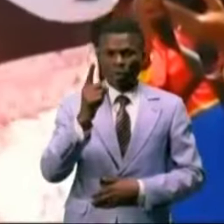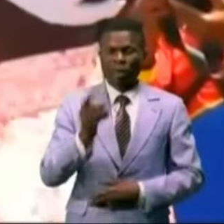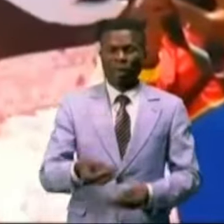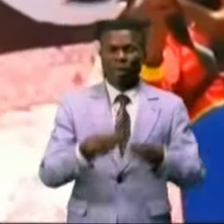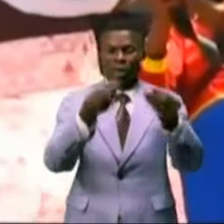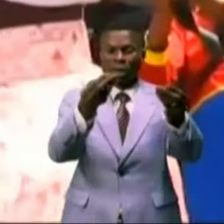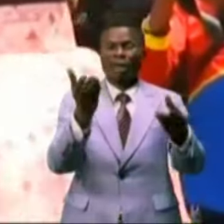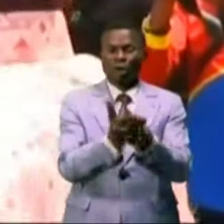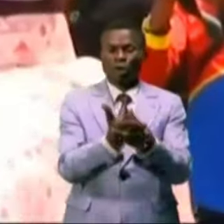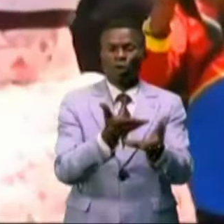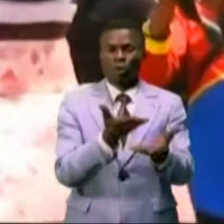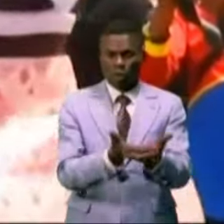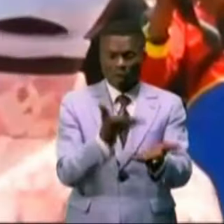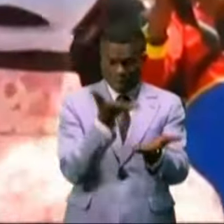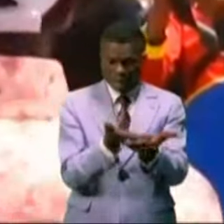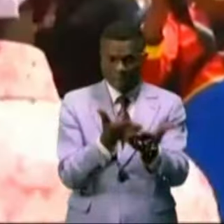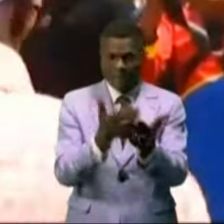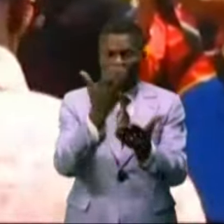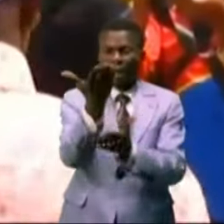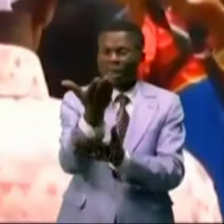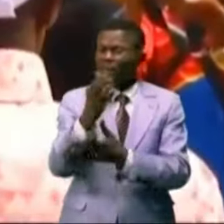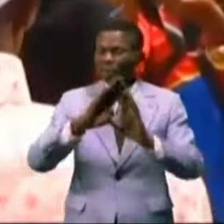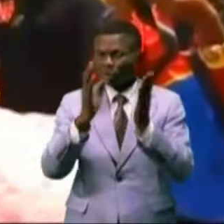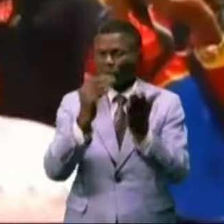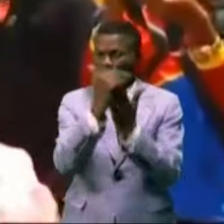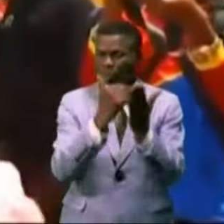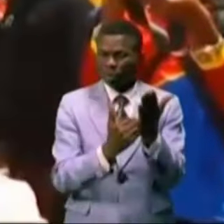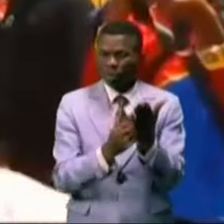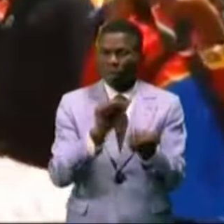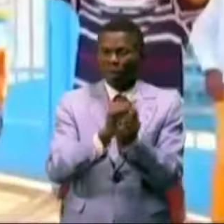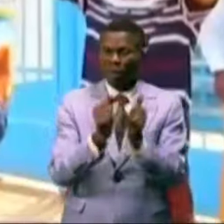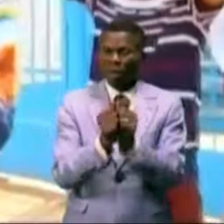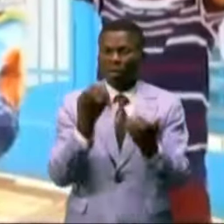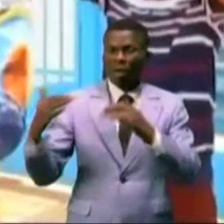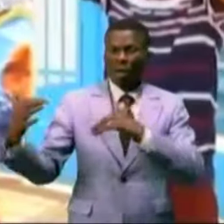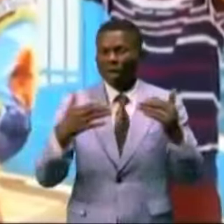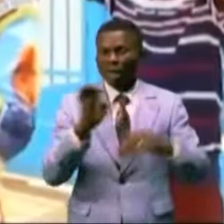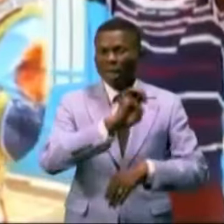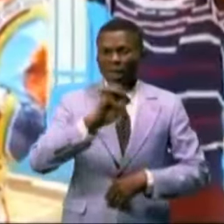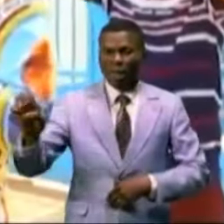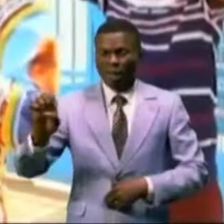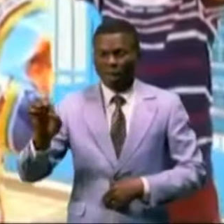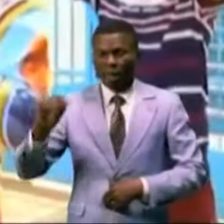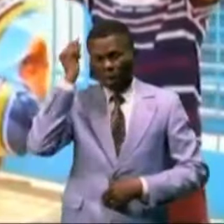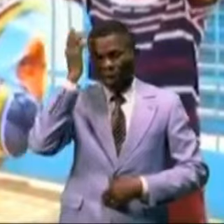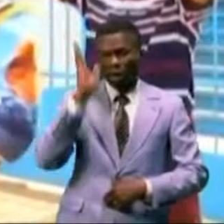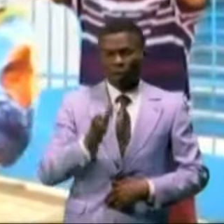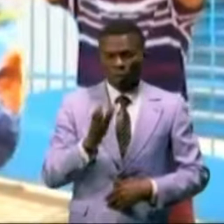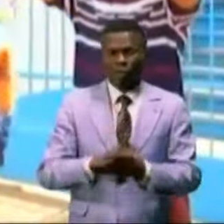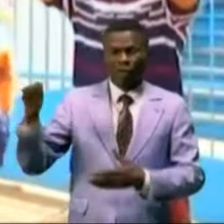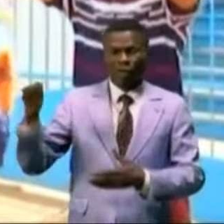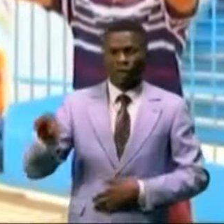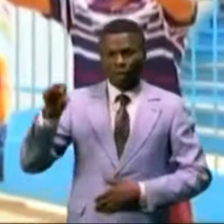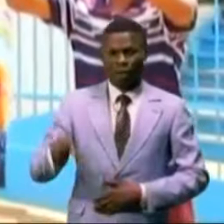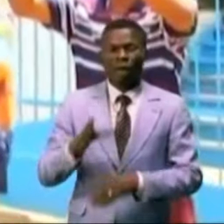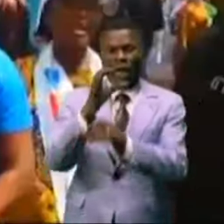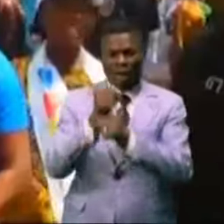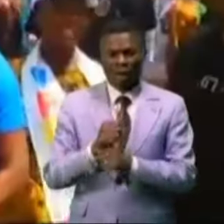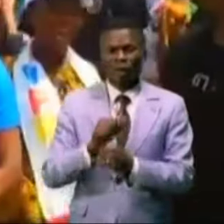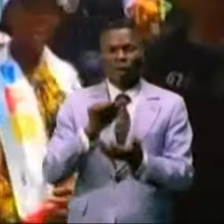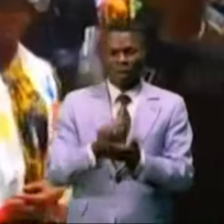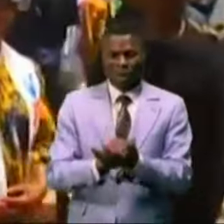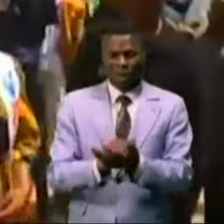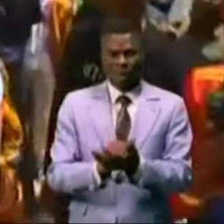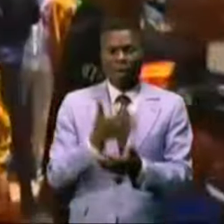ce document qui contient moult revendications au sujet de la guerre de l'Est auprès du gouverneur Kiaboula, qui l'a réceptionné et